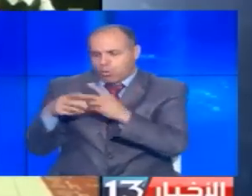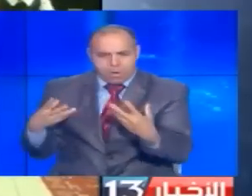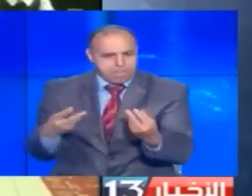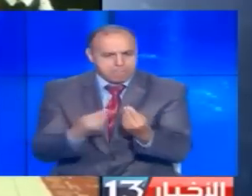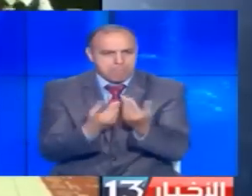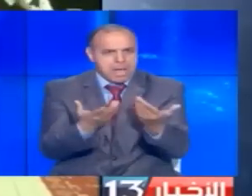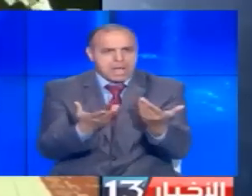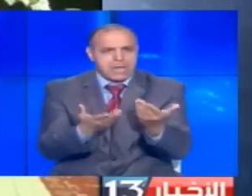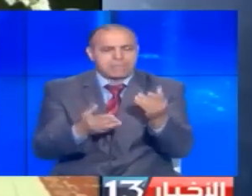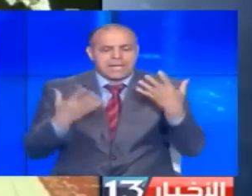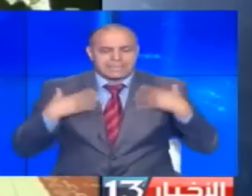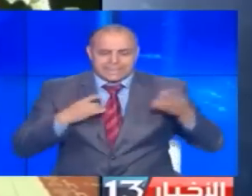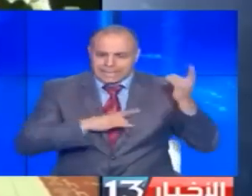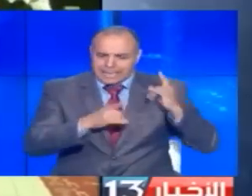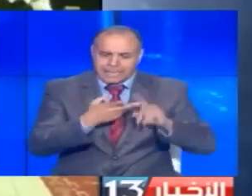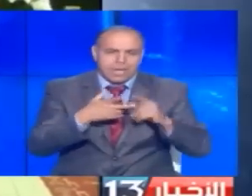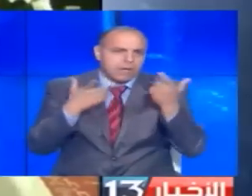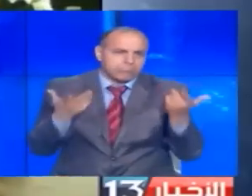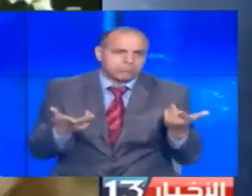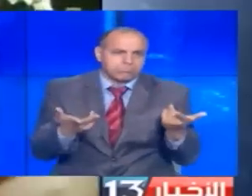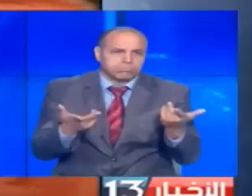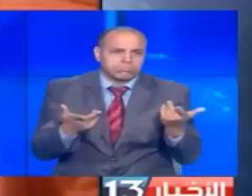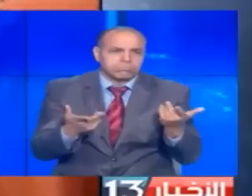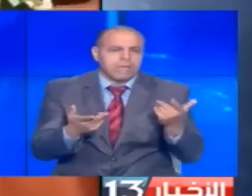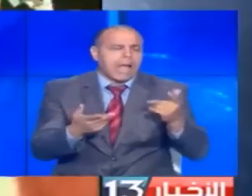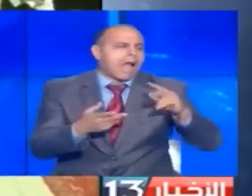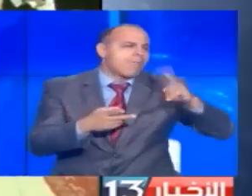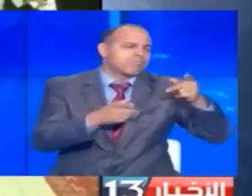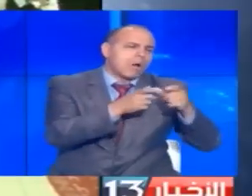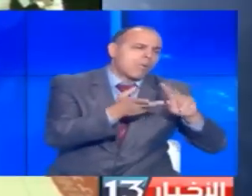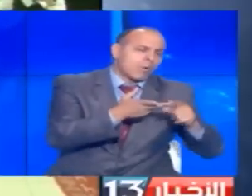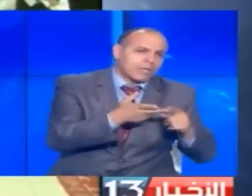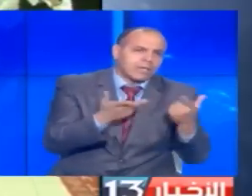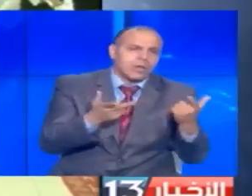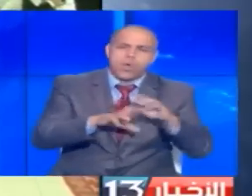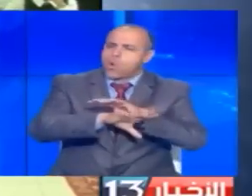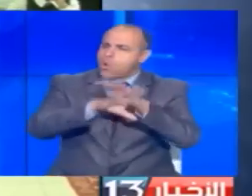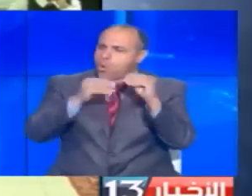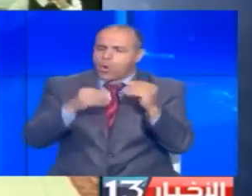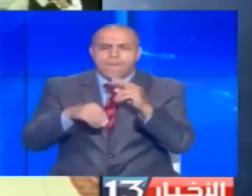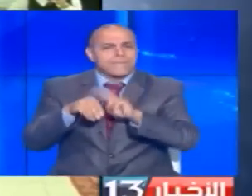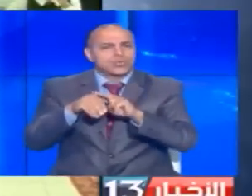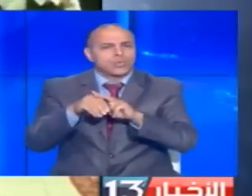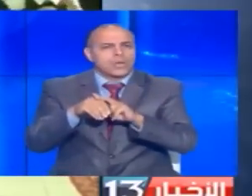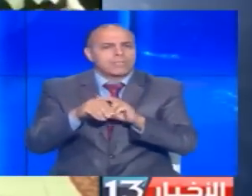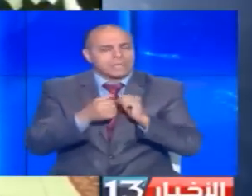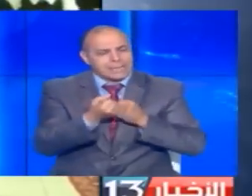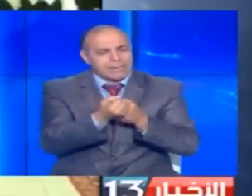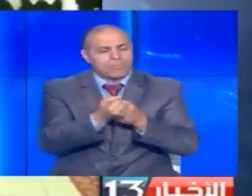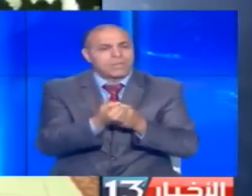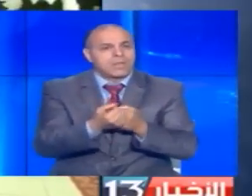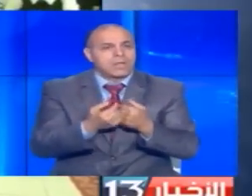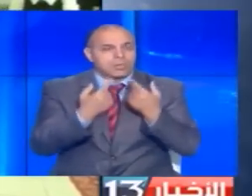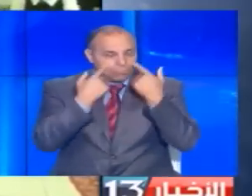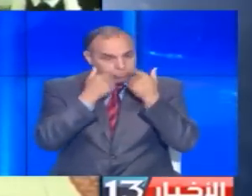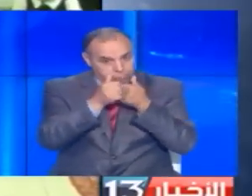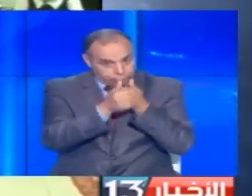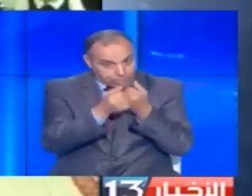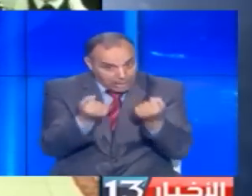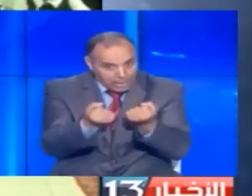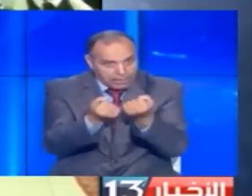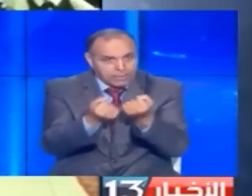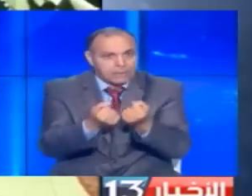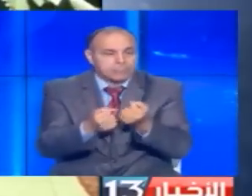يعني الصناعه التقليديه اللانيتي كل الهياكل بتاع الدعم نرافقوهم باش